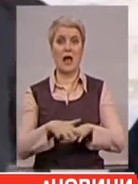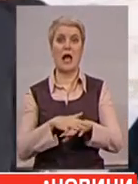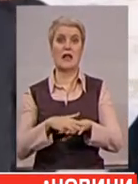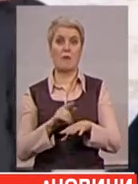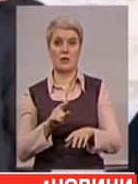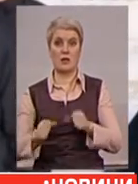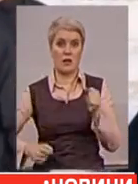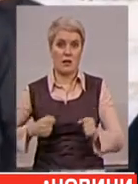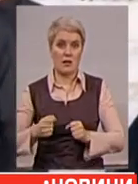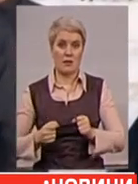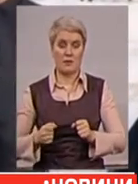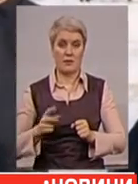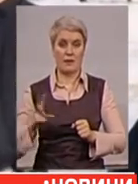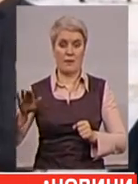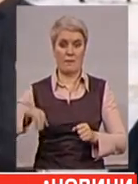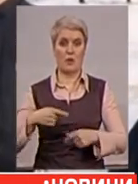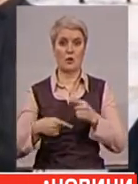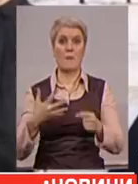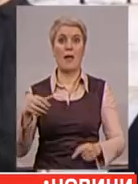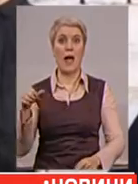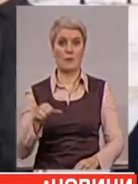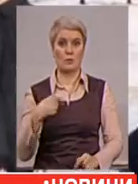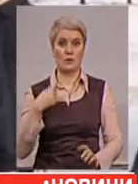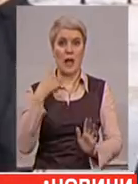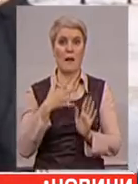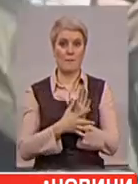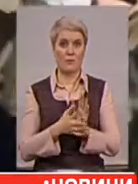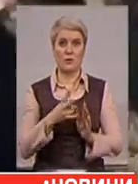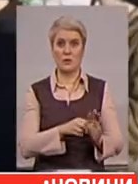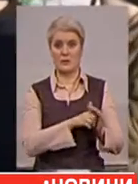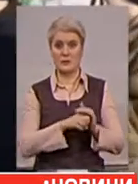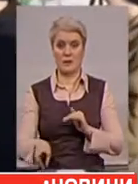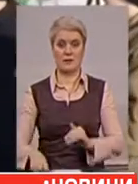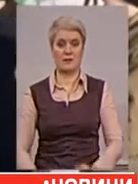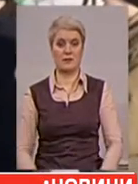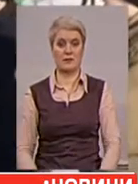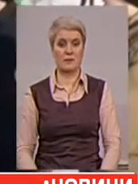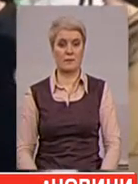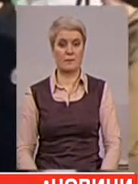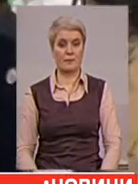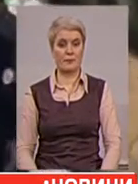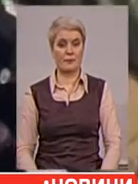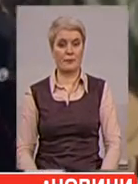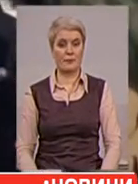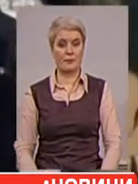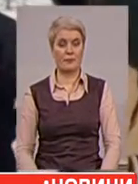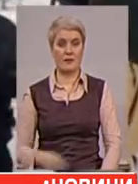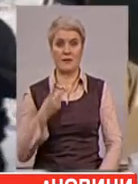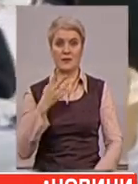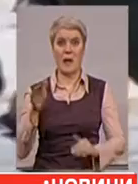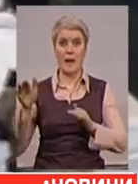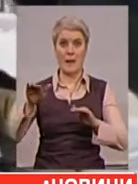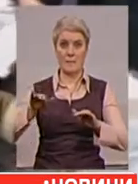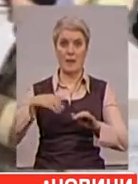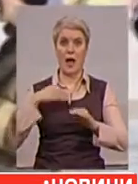берегу. Ну, где-то через 5 минут я зрозумів, що треба сматувати. Я смотрю на берег. А мы смещаемся. То